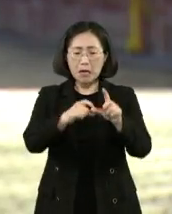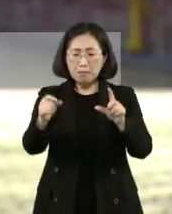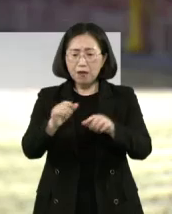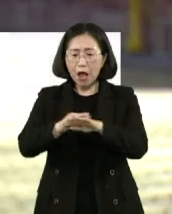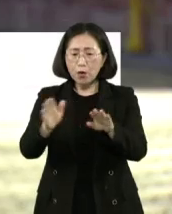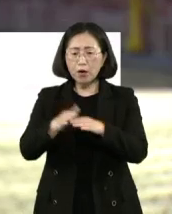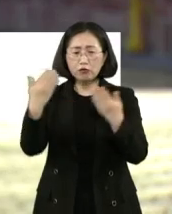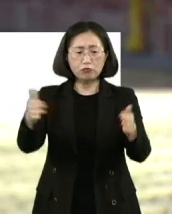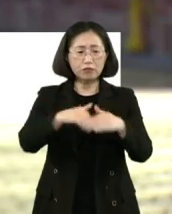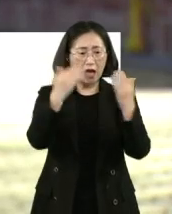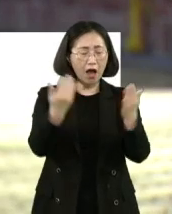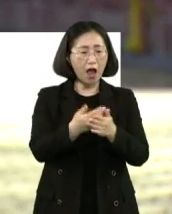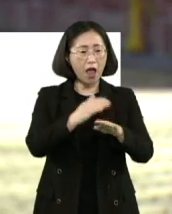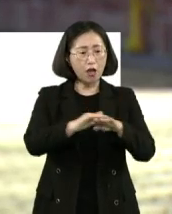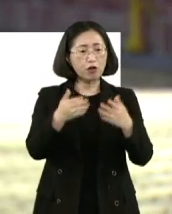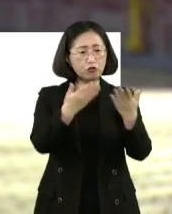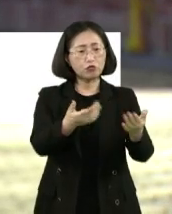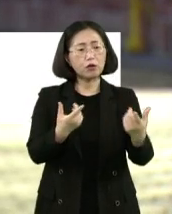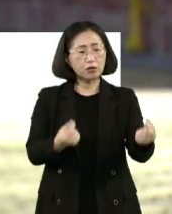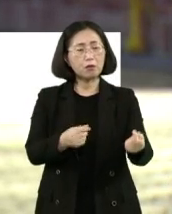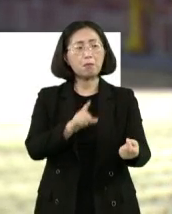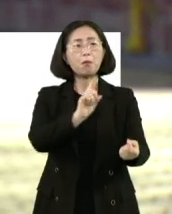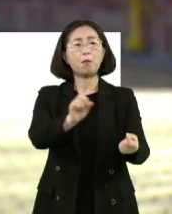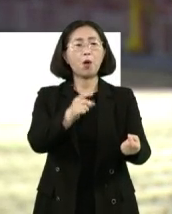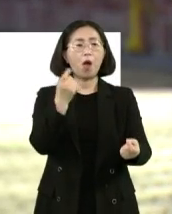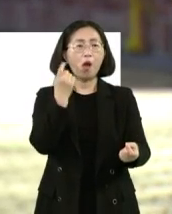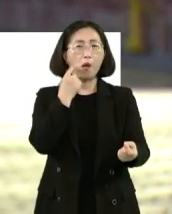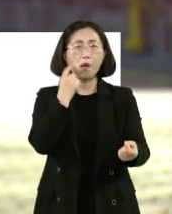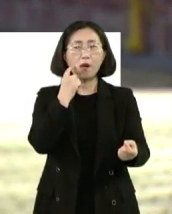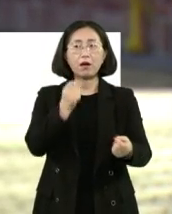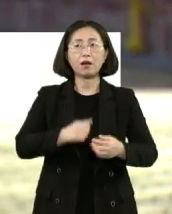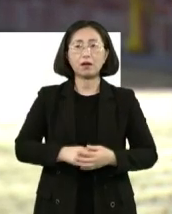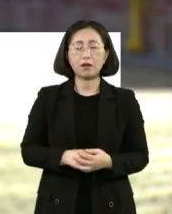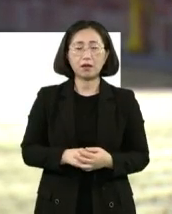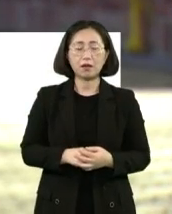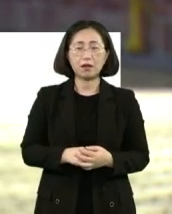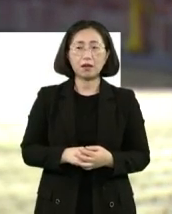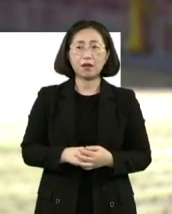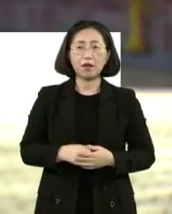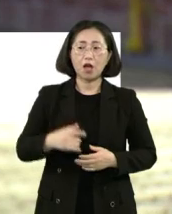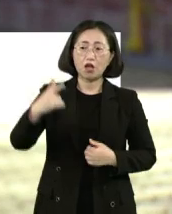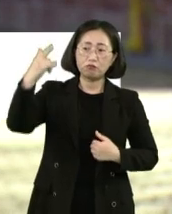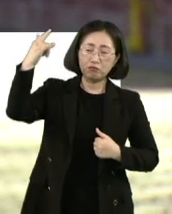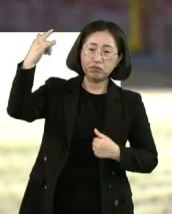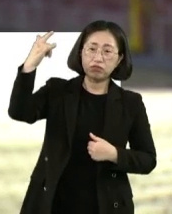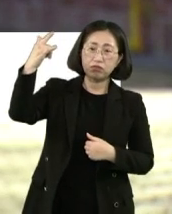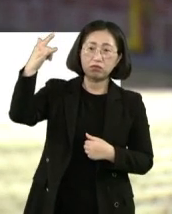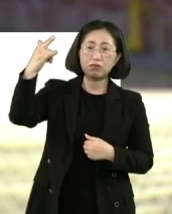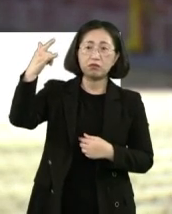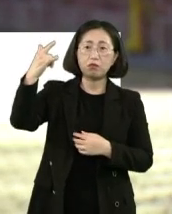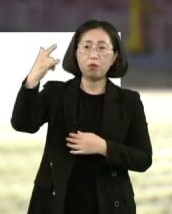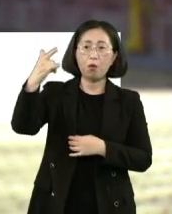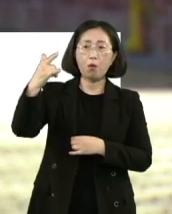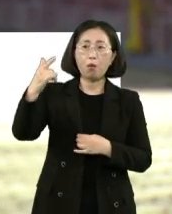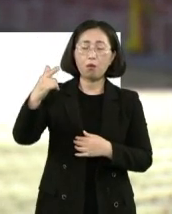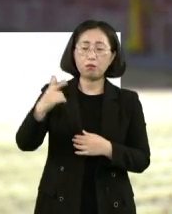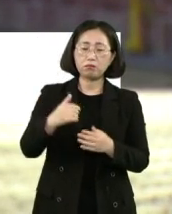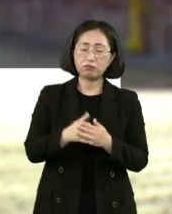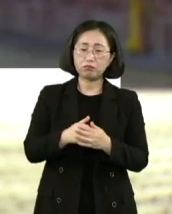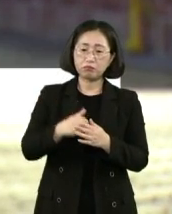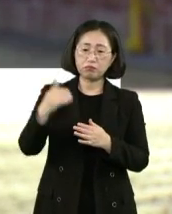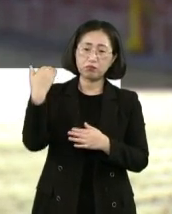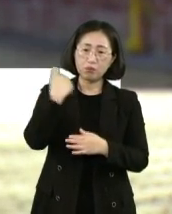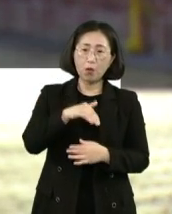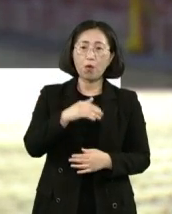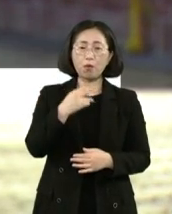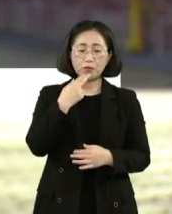생각합니다. 왜냐하면은 일조권 및 종합권과 관계없는 그 세대들을 감축하였으며 일방적으로